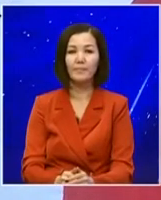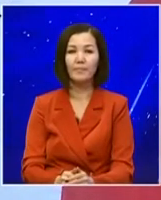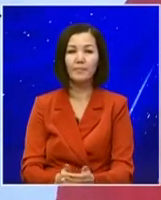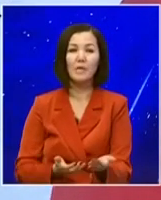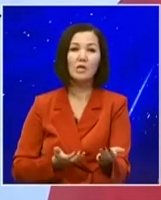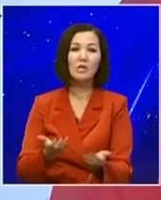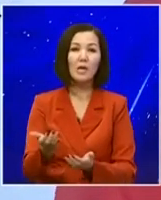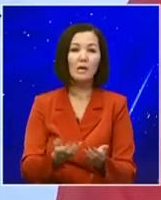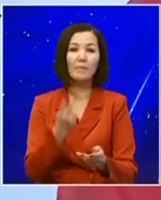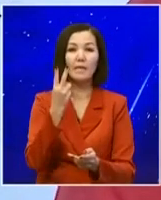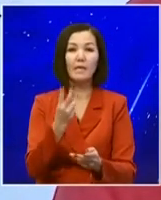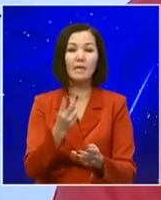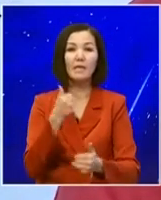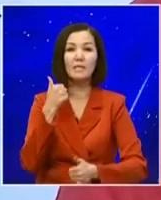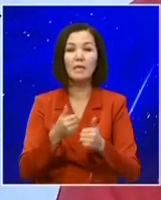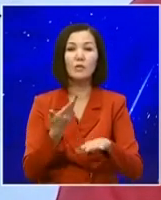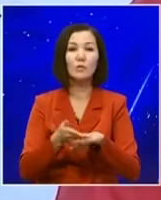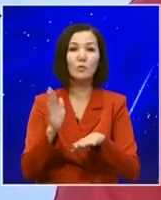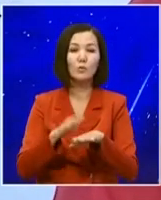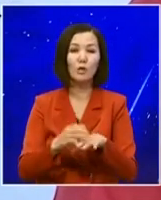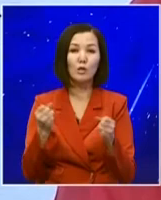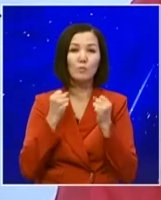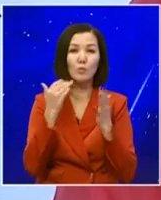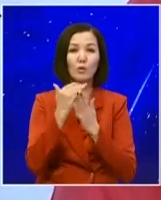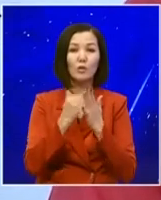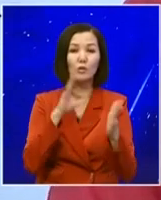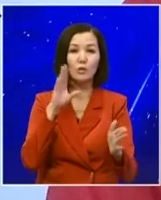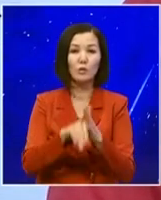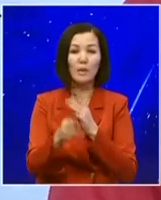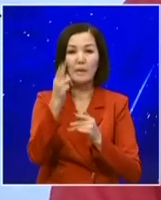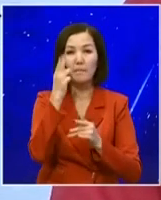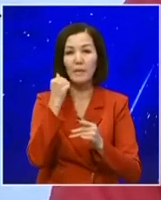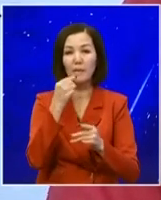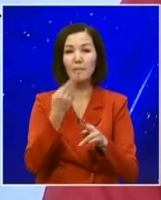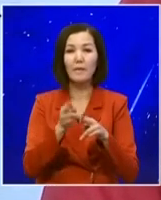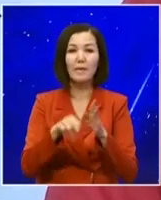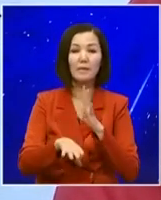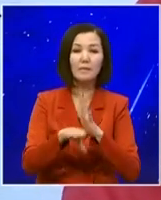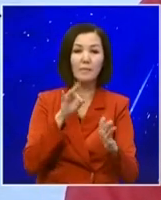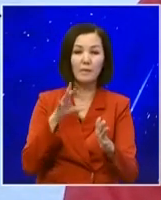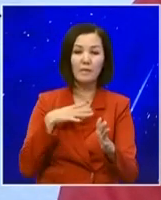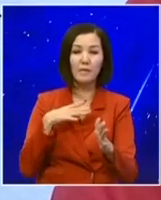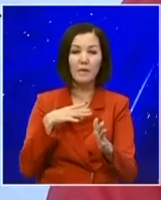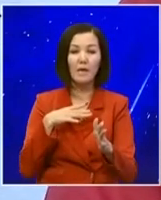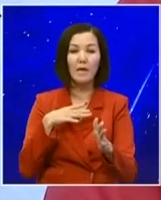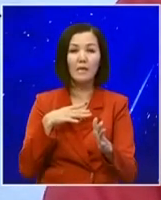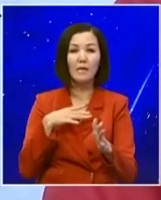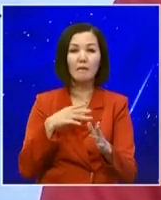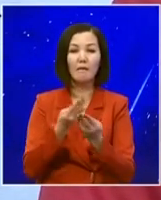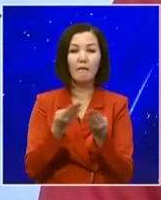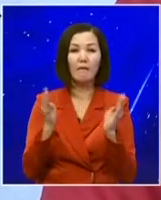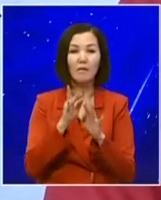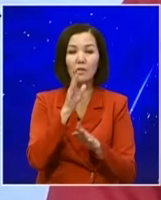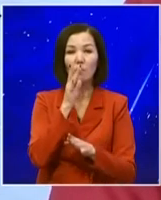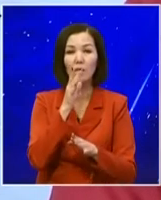Шаңғы мен қоссайыс күрделі спорт түрлеріне жатады. Сондықтан оған бейім балаларды ғана арнайы іріктеуден өткізіп, қатарымызға қостық. Карантин